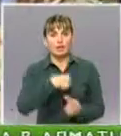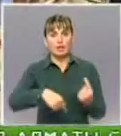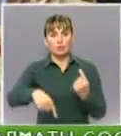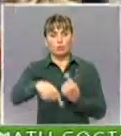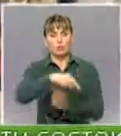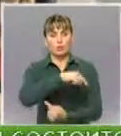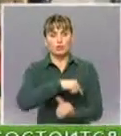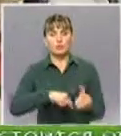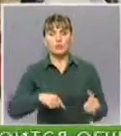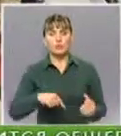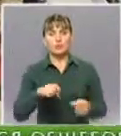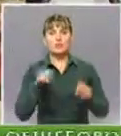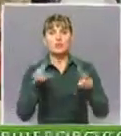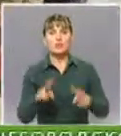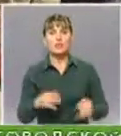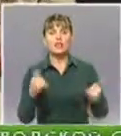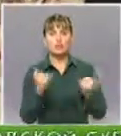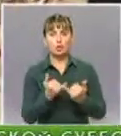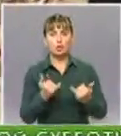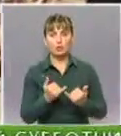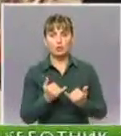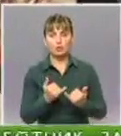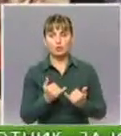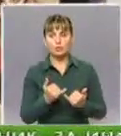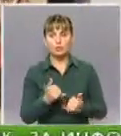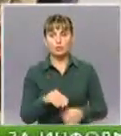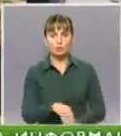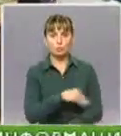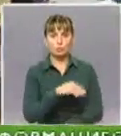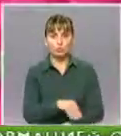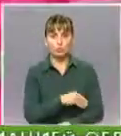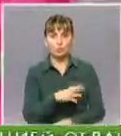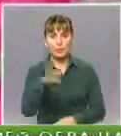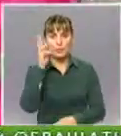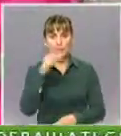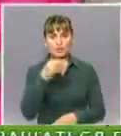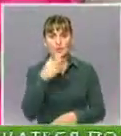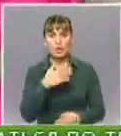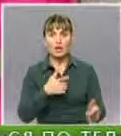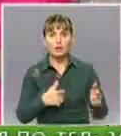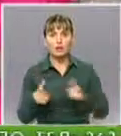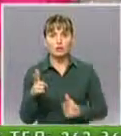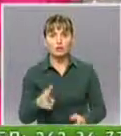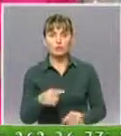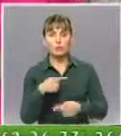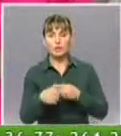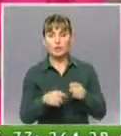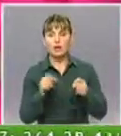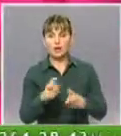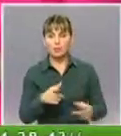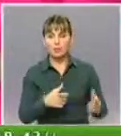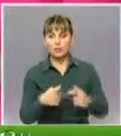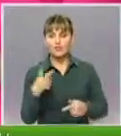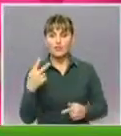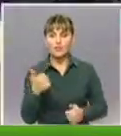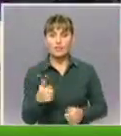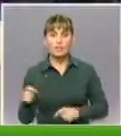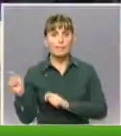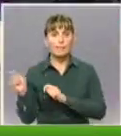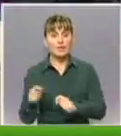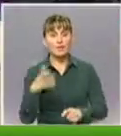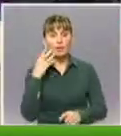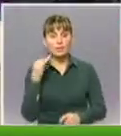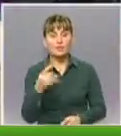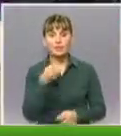мира. Специальный гость, госпожа Камахара Джунка, супруга посла Японии, готовилась к церемонии, как подобает, 2 недели. Она приехала в Алматы